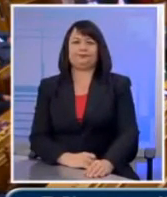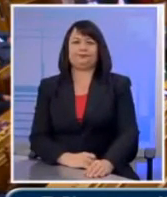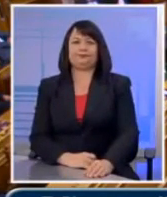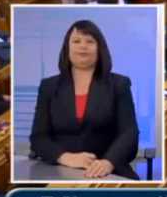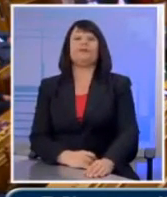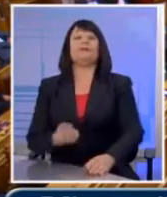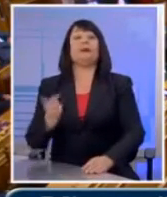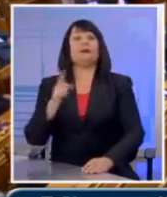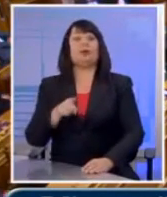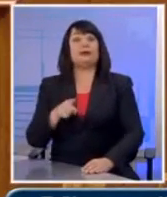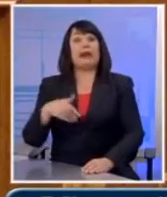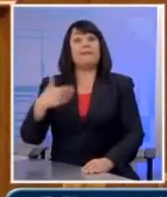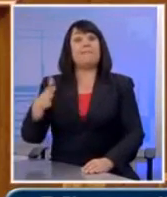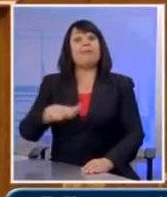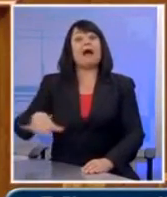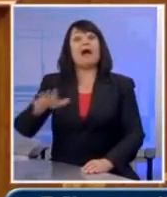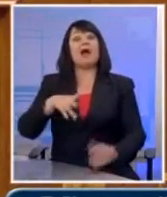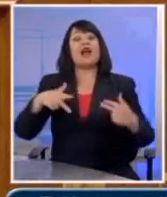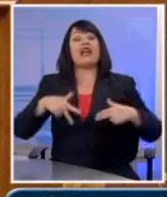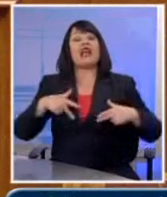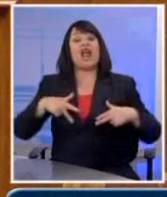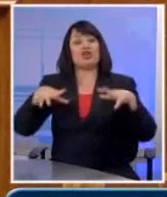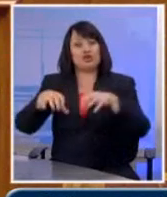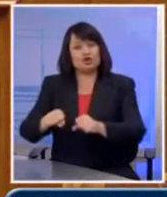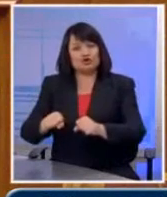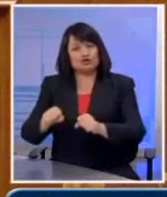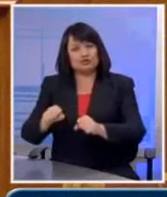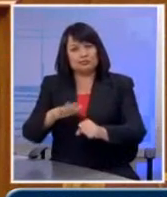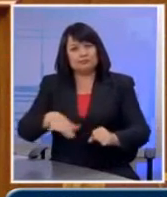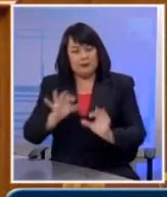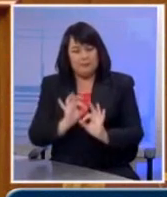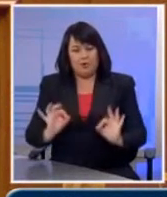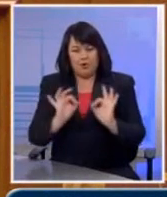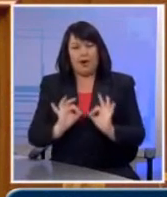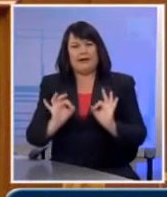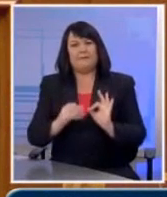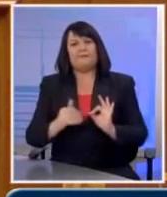Ταυτόχρονα το παρακράτος είναι αυτό που